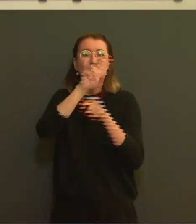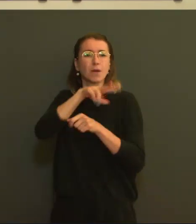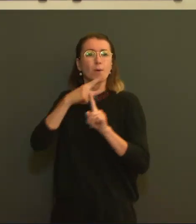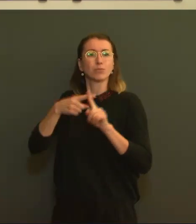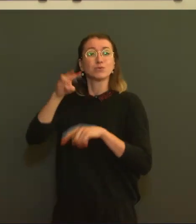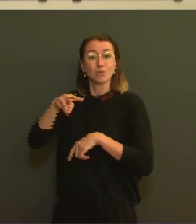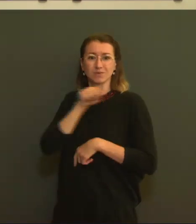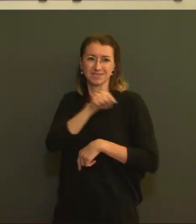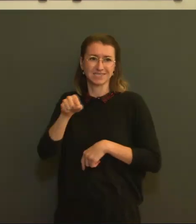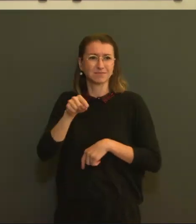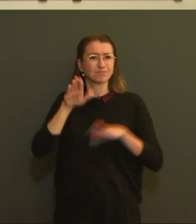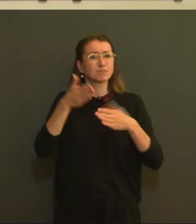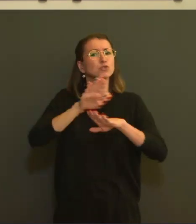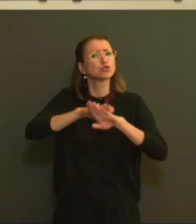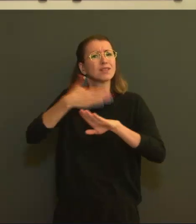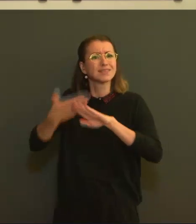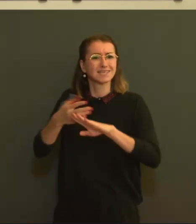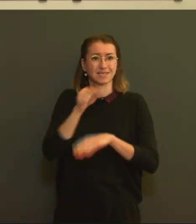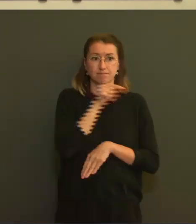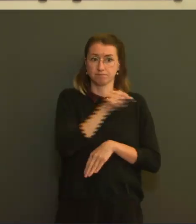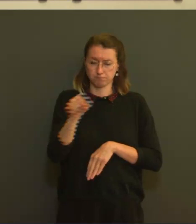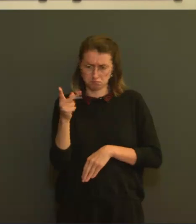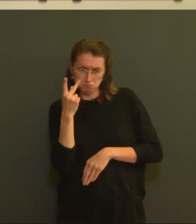maladies infectieuses à l'école.